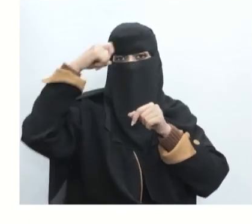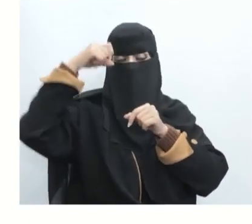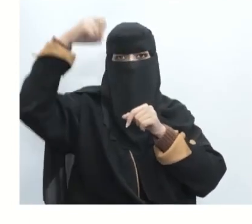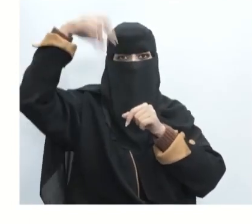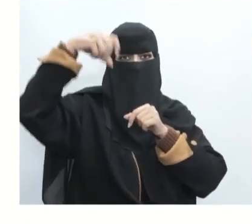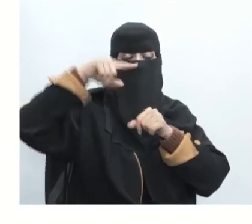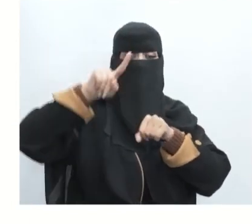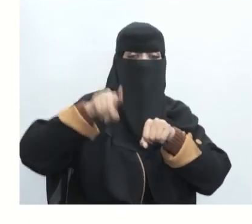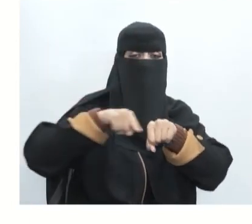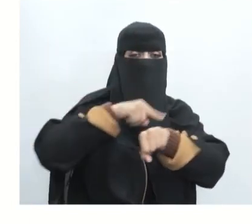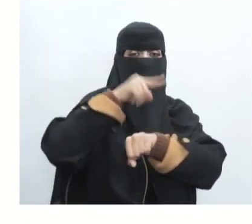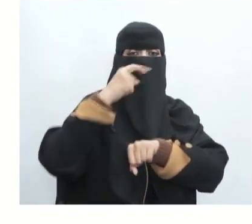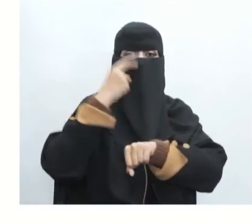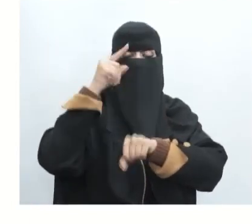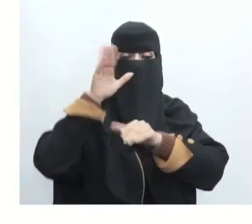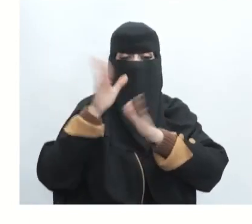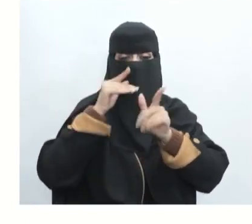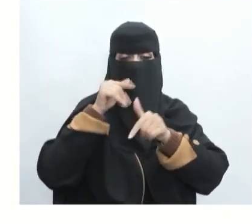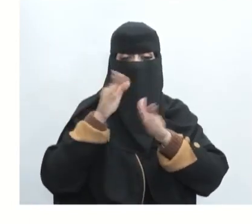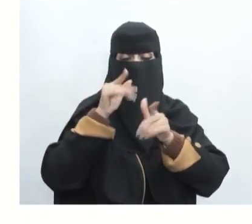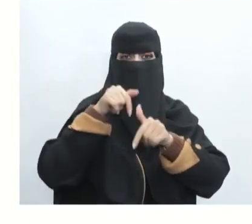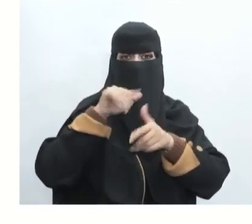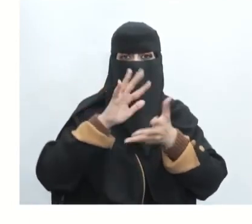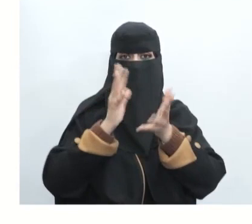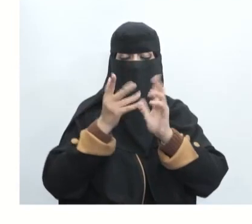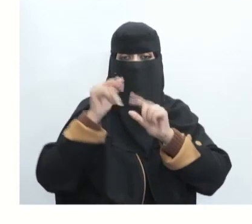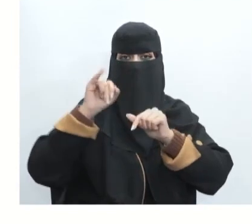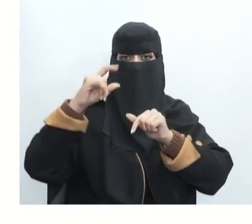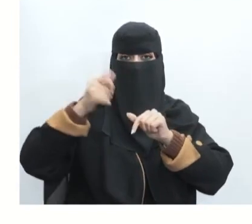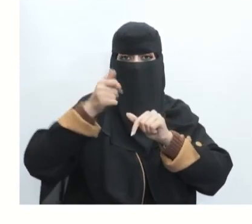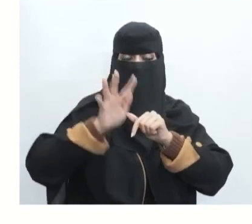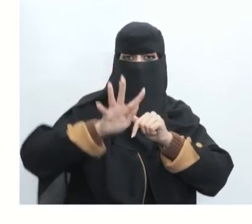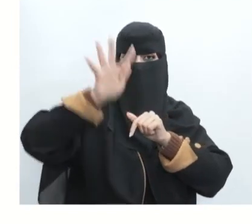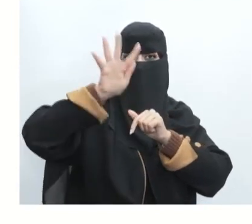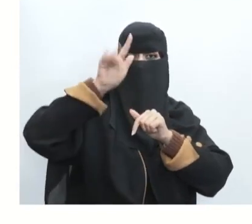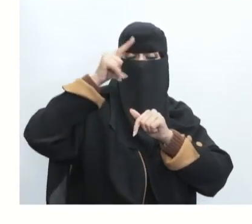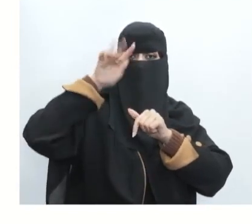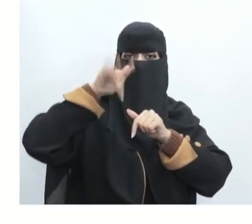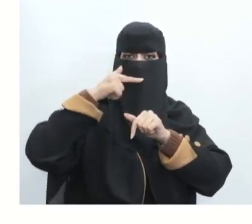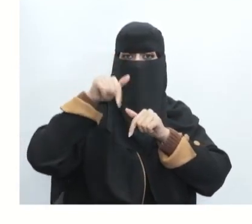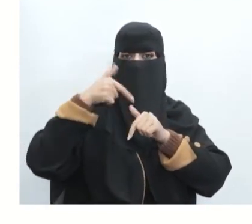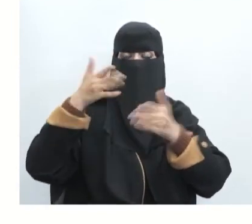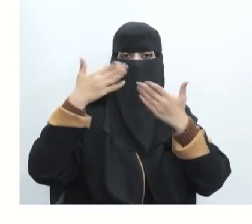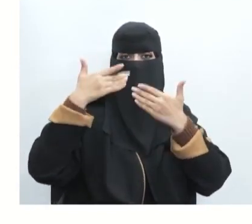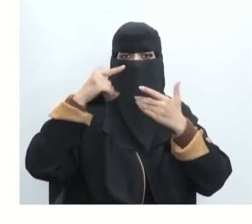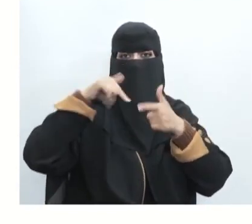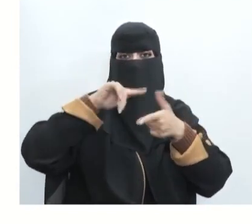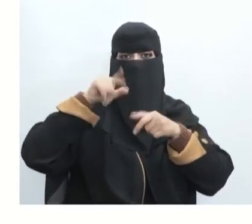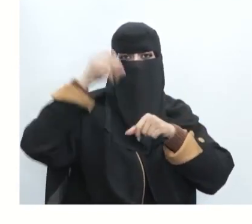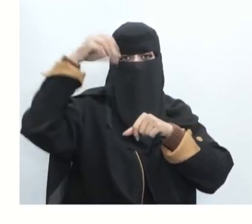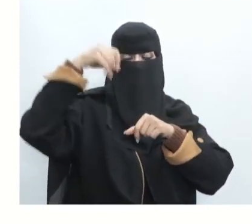المناخ الاستوائي حار ممطر طوال العام بينما في الشمال هو مداري هو مناخ حار